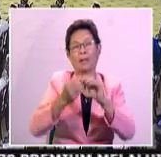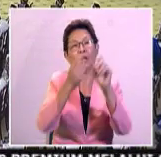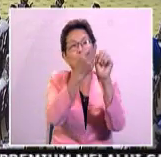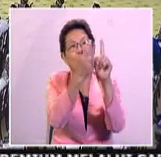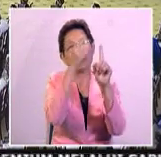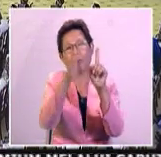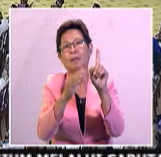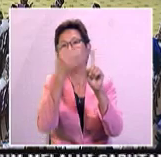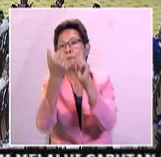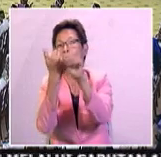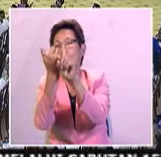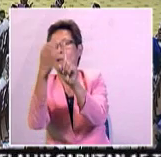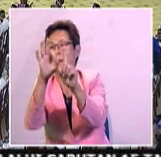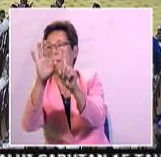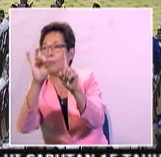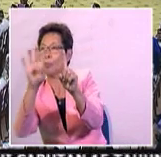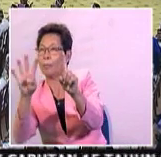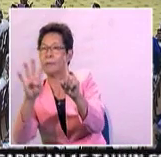1984.